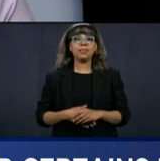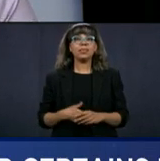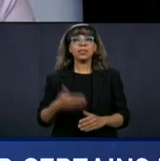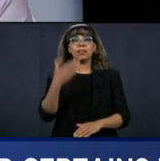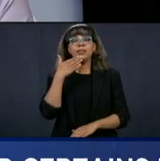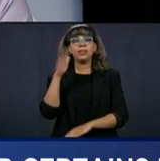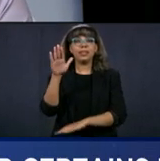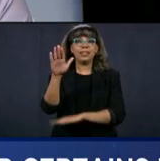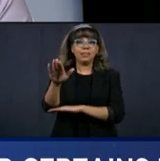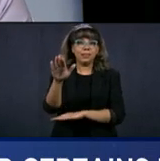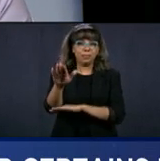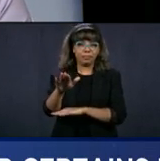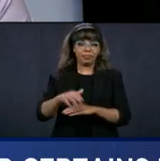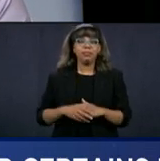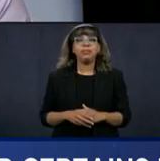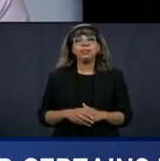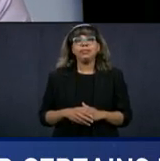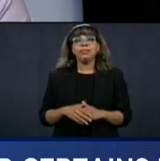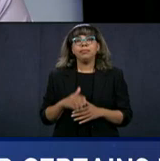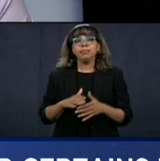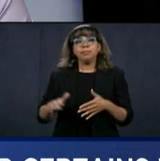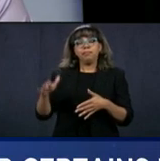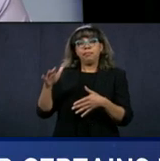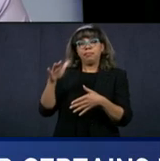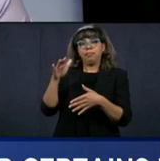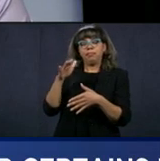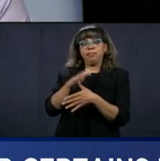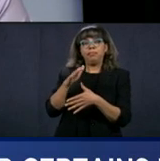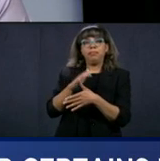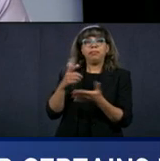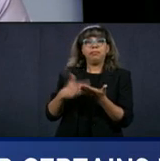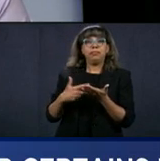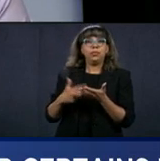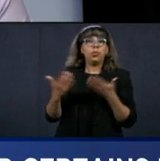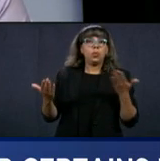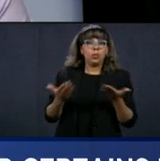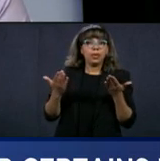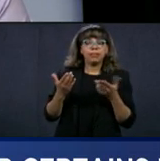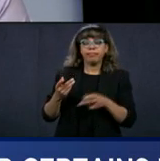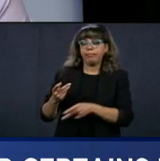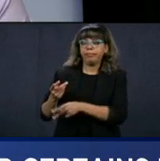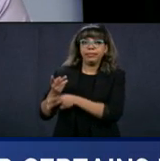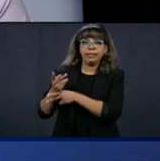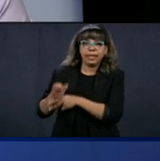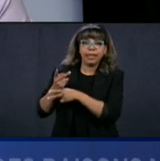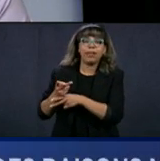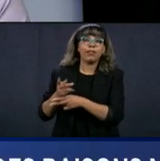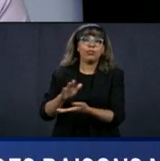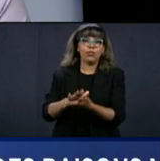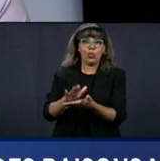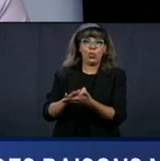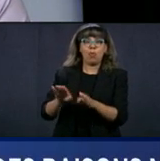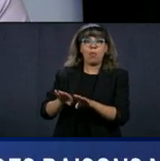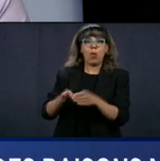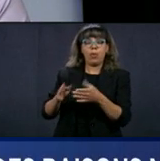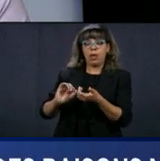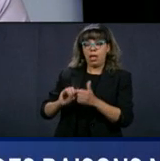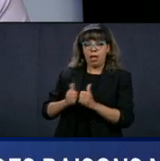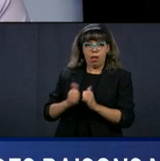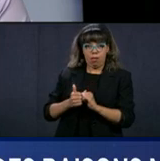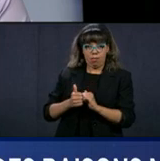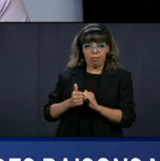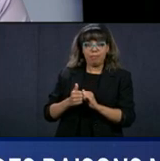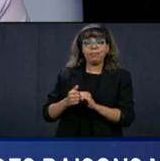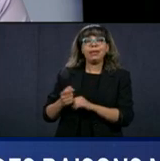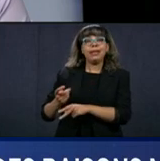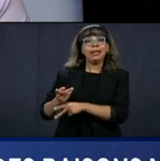Good afternoon. Bon après-midi. Je veux revenir à la réouverture graduelle des services de garde et des écoles. D'abord,